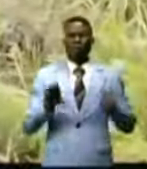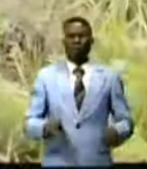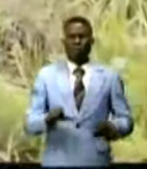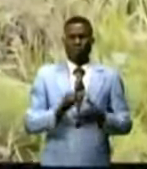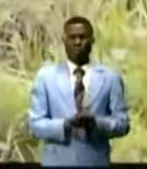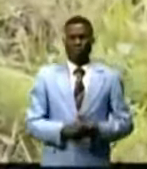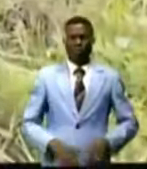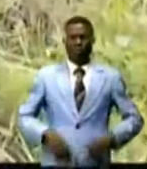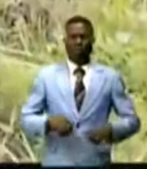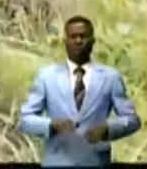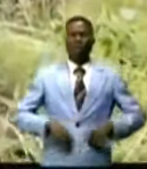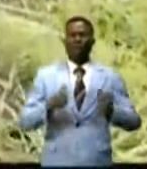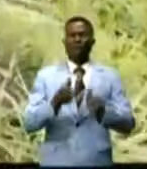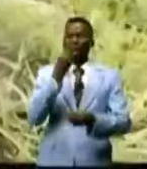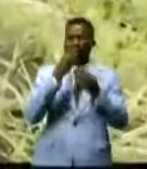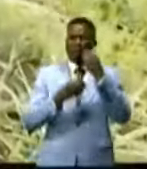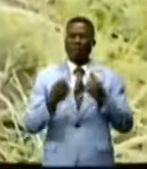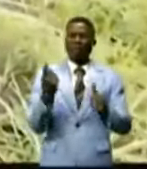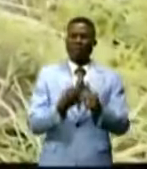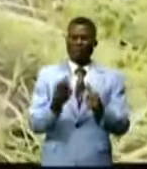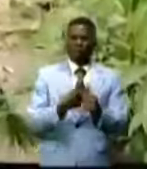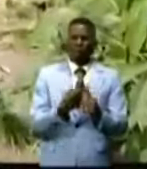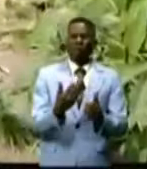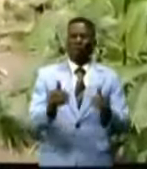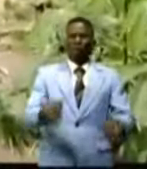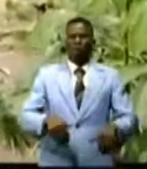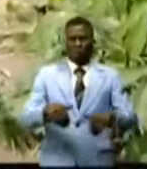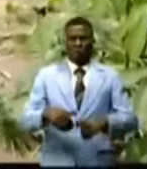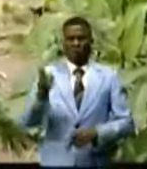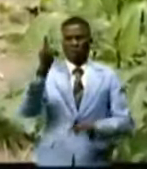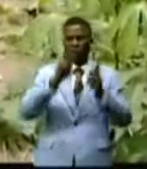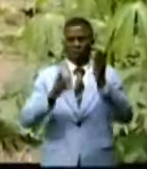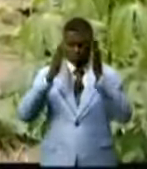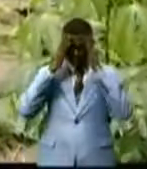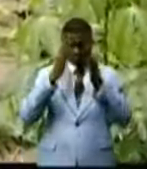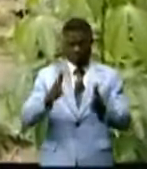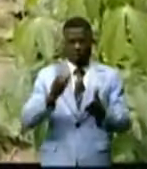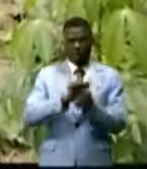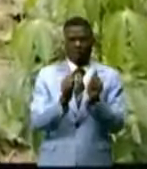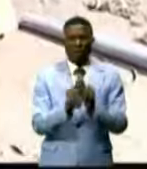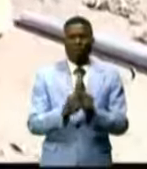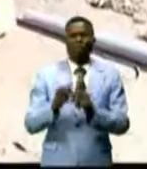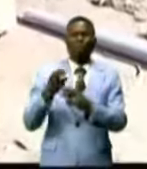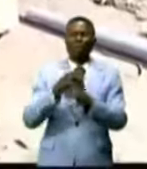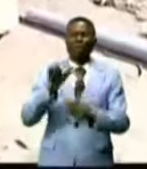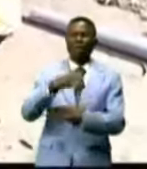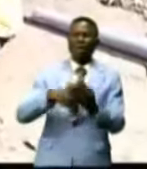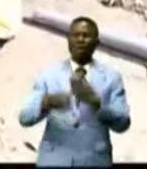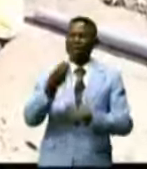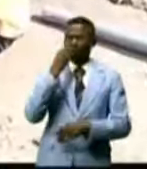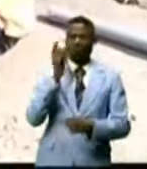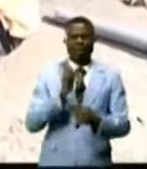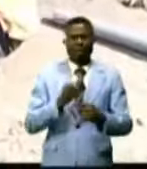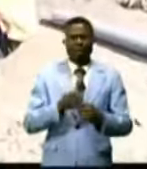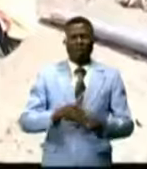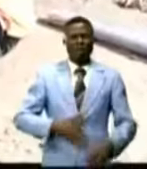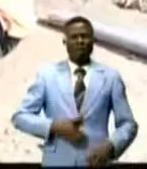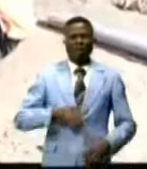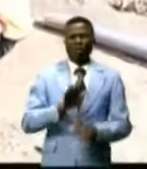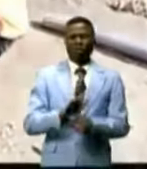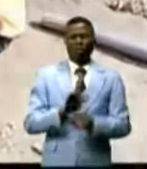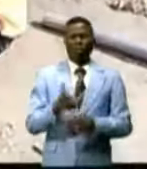de l'agriculture paysanne. Malgré cela, la population est plongée dans une situation d'insécurité alimentaire et nutritionnelle